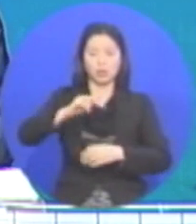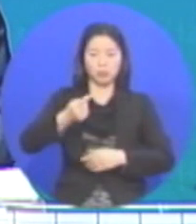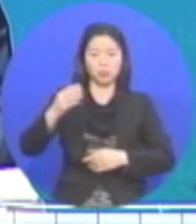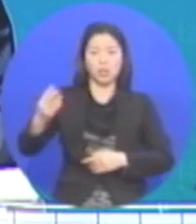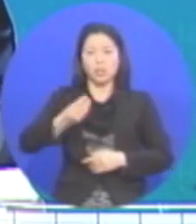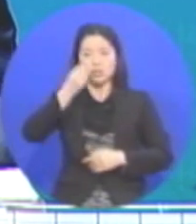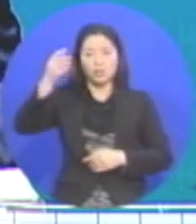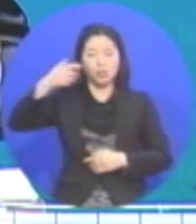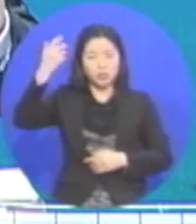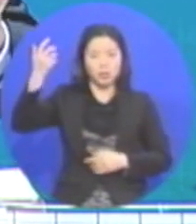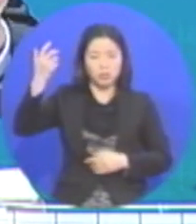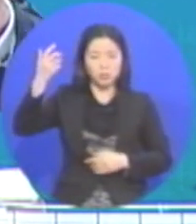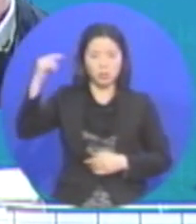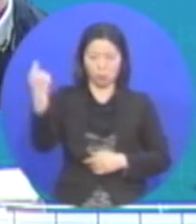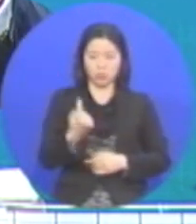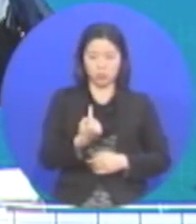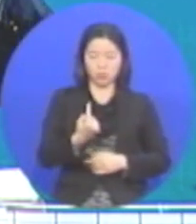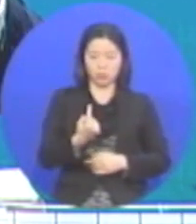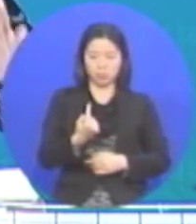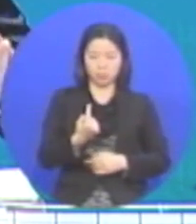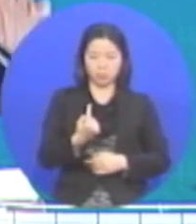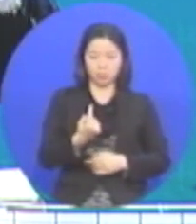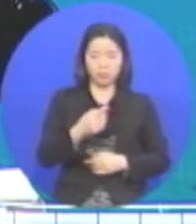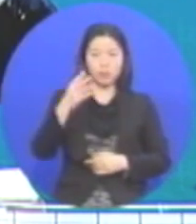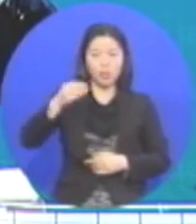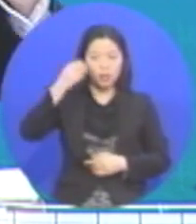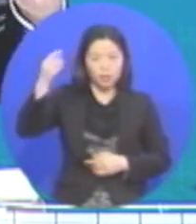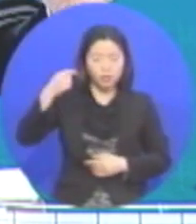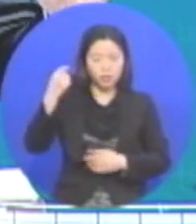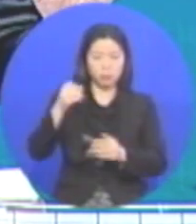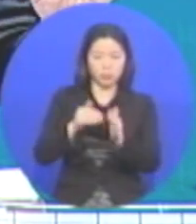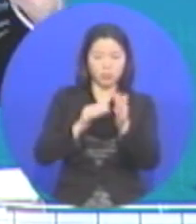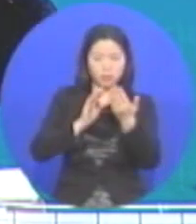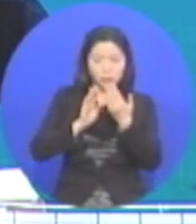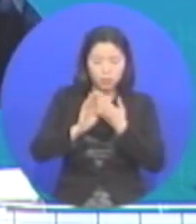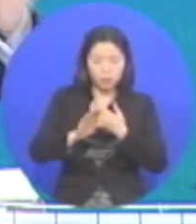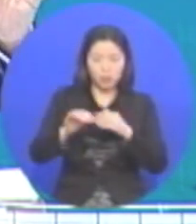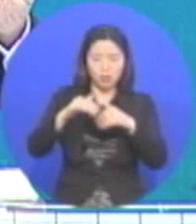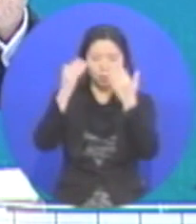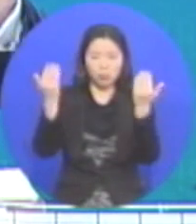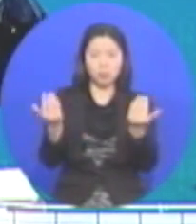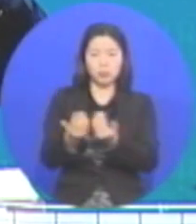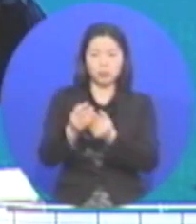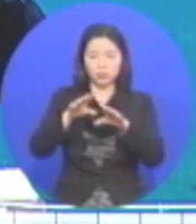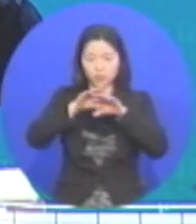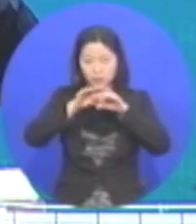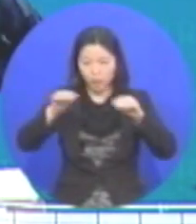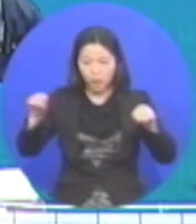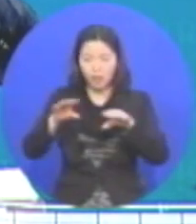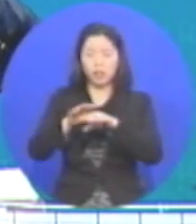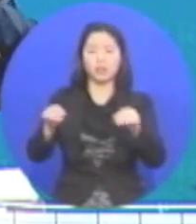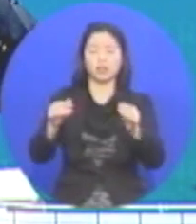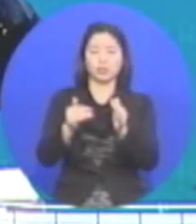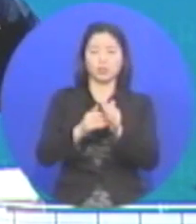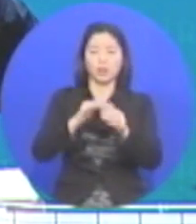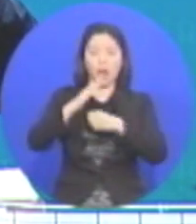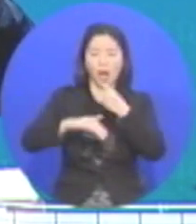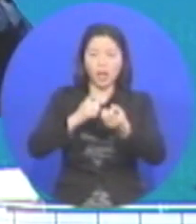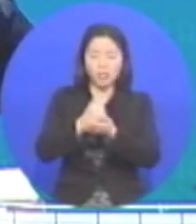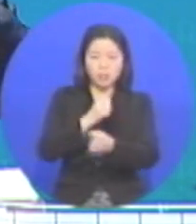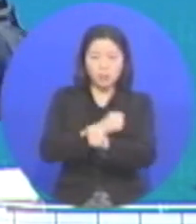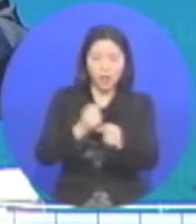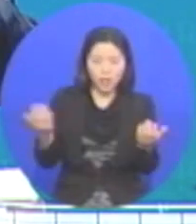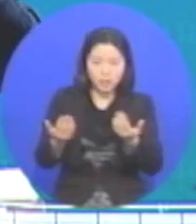거예요 청년이 우리 문제를 기가 막히게 다 풀어 줍니다 하나님의 뜻을 깨닫게 하고 하나님이 하실 일을 보여 주시고